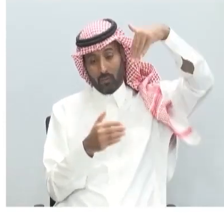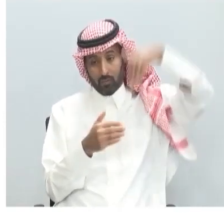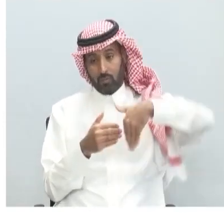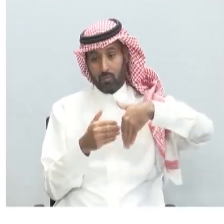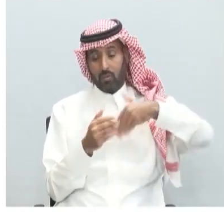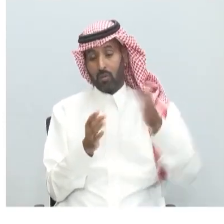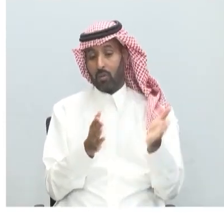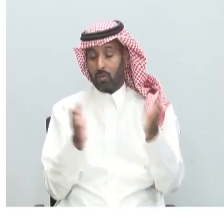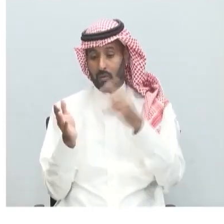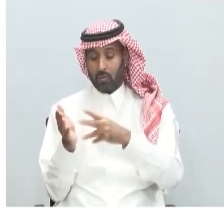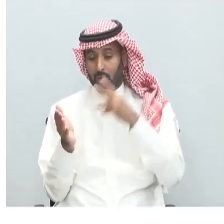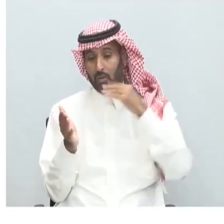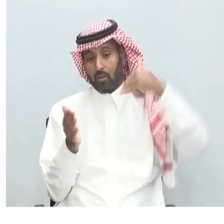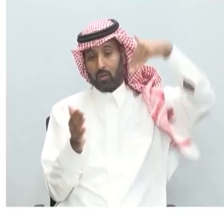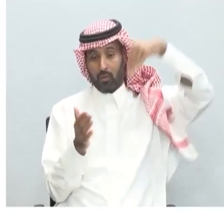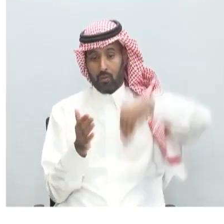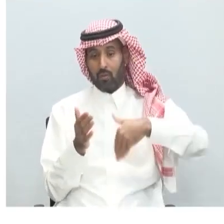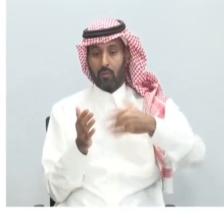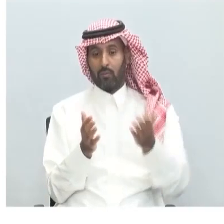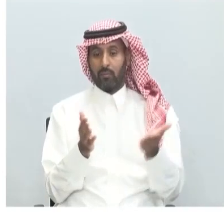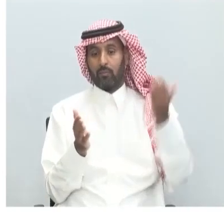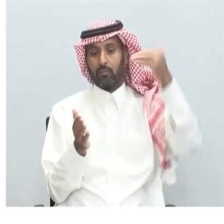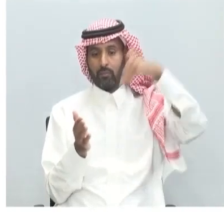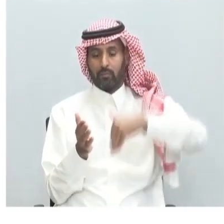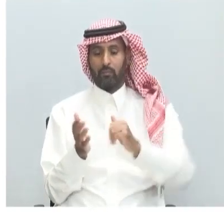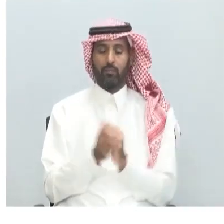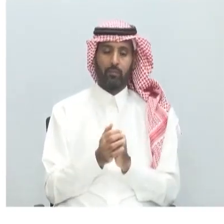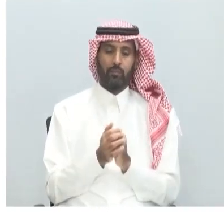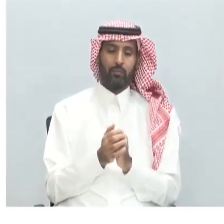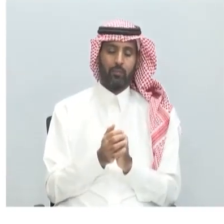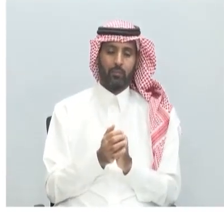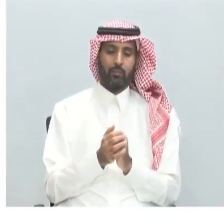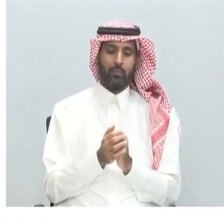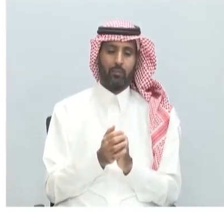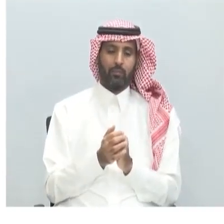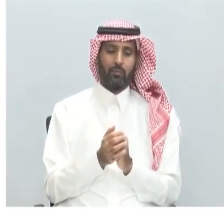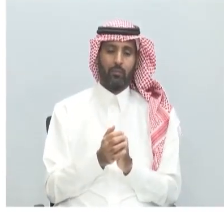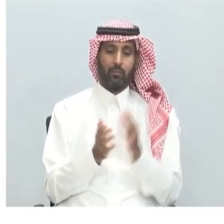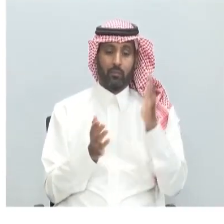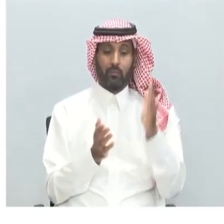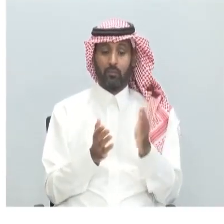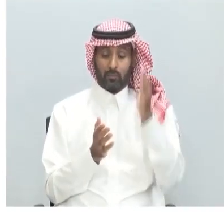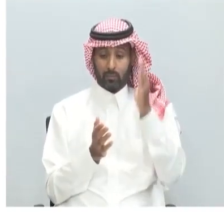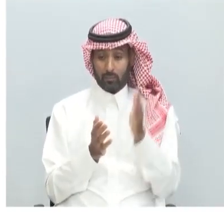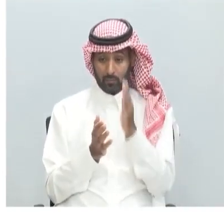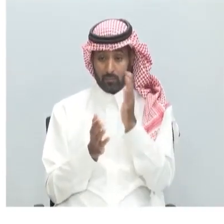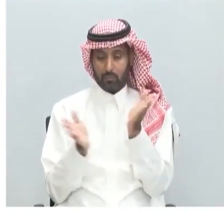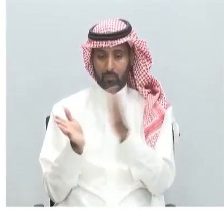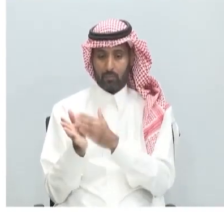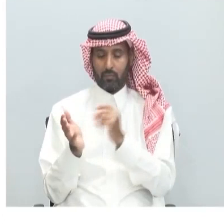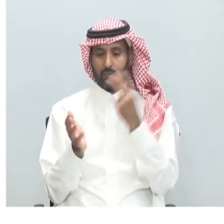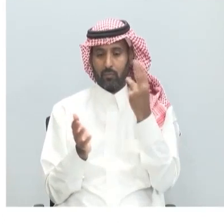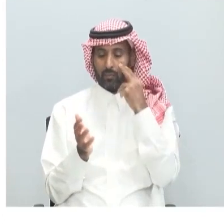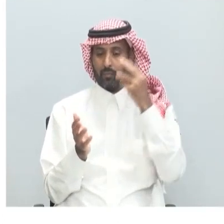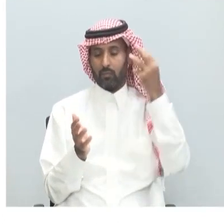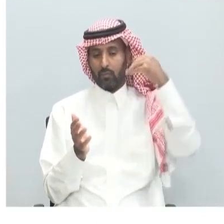اسفل واسفل بحيث يكون بهذا الترتيب اذا اعلى اعلى اعلى ثم